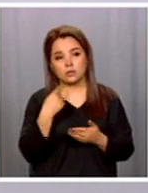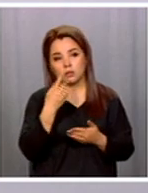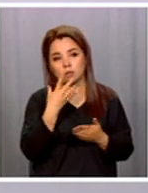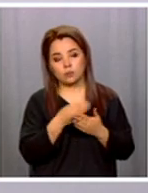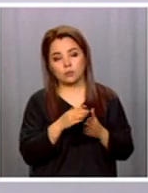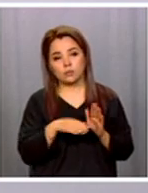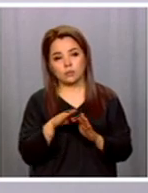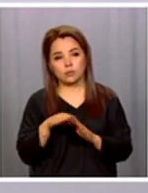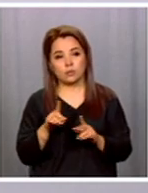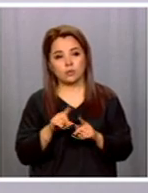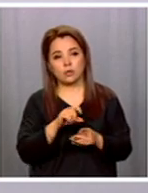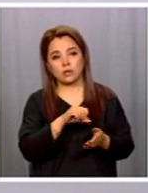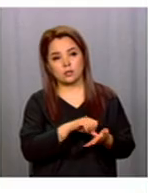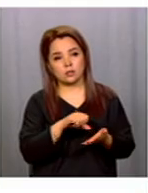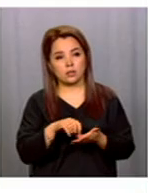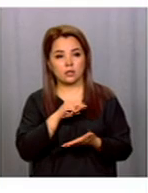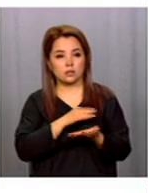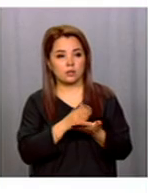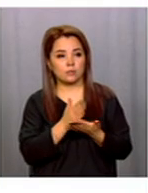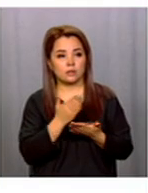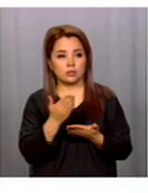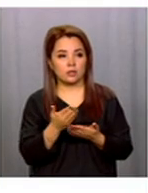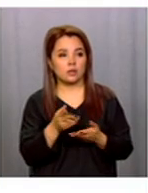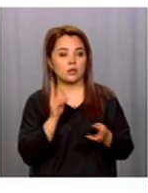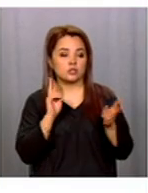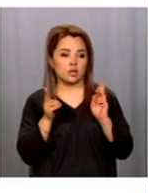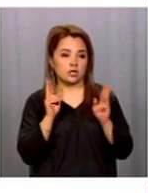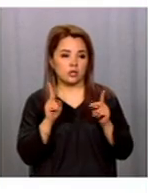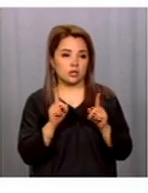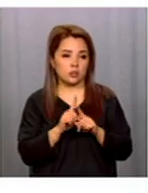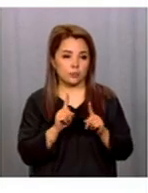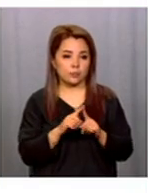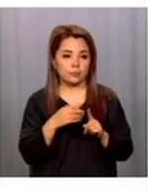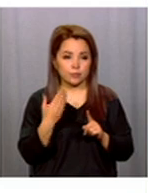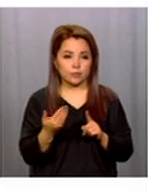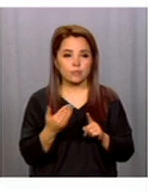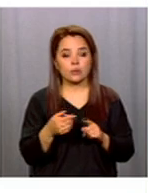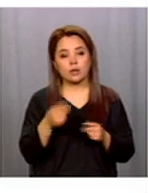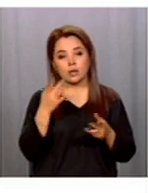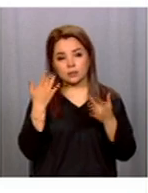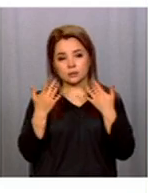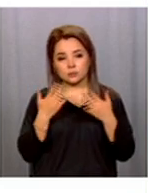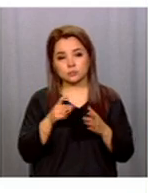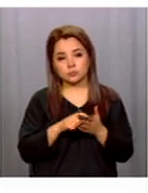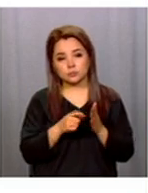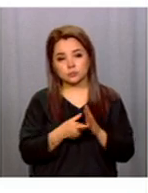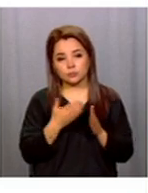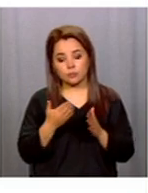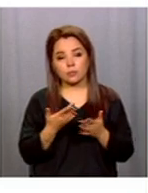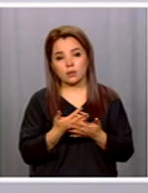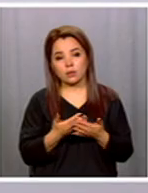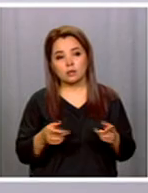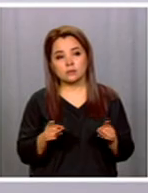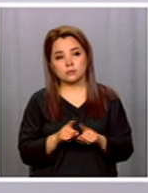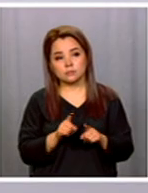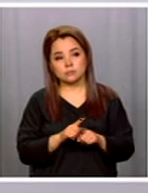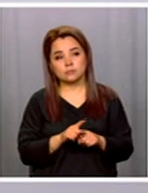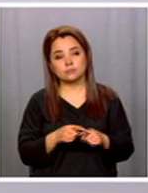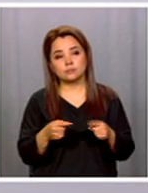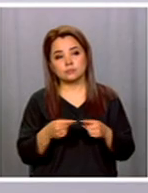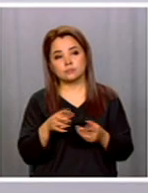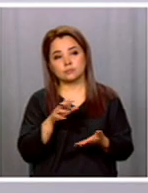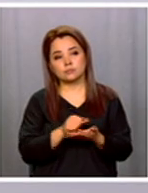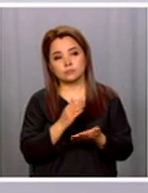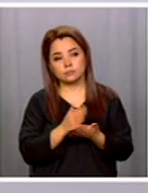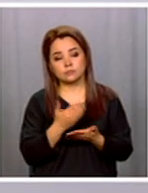жақсартуға қатысты қызметтер, ол енді шаштараз, сонымен бірге косметикалық бөлмелер, заттарды жалға беру, пәтер